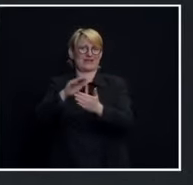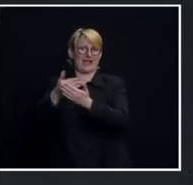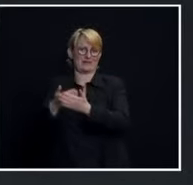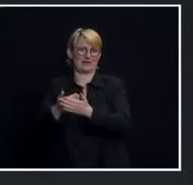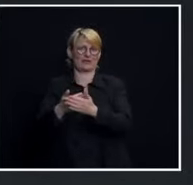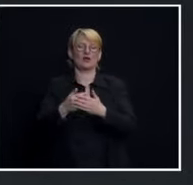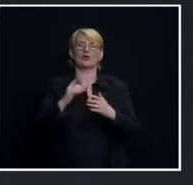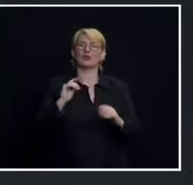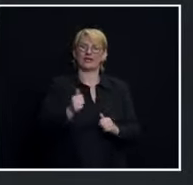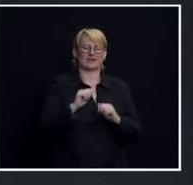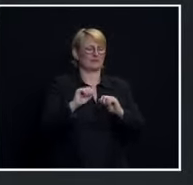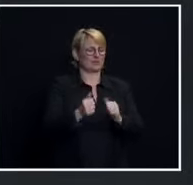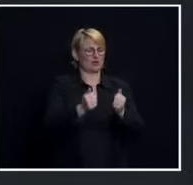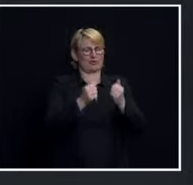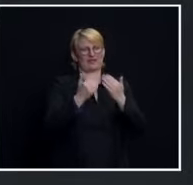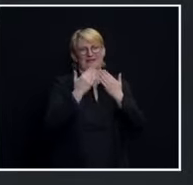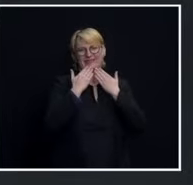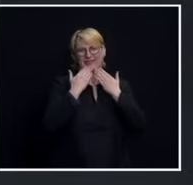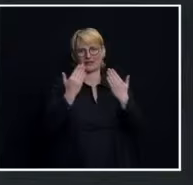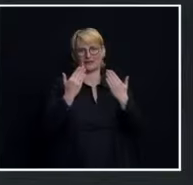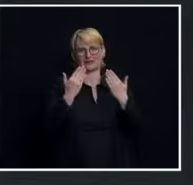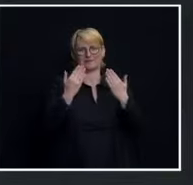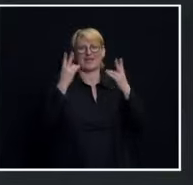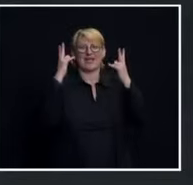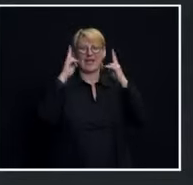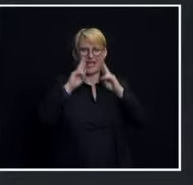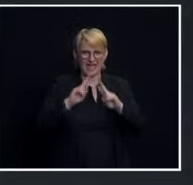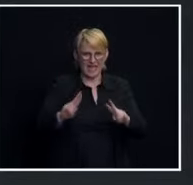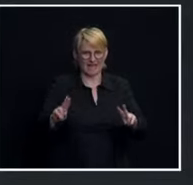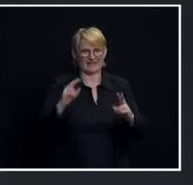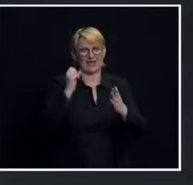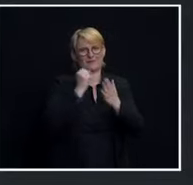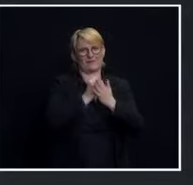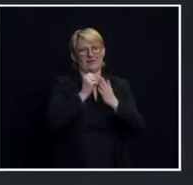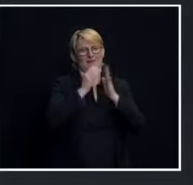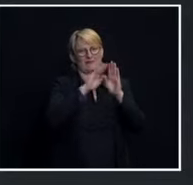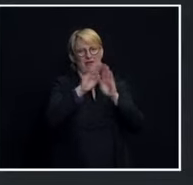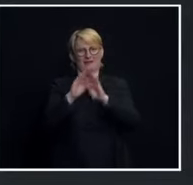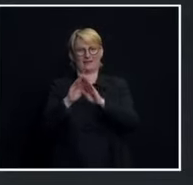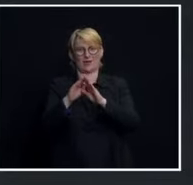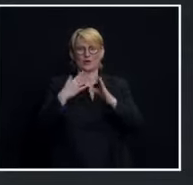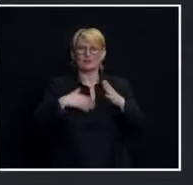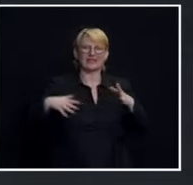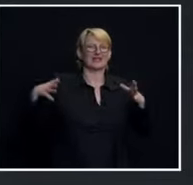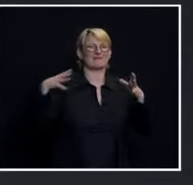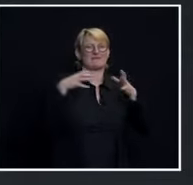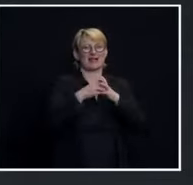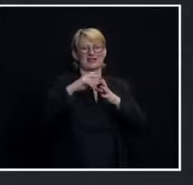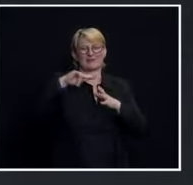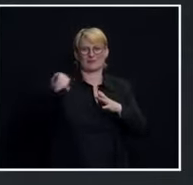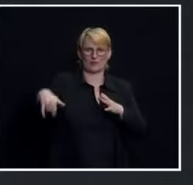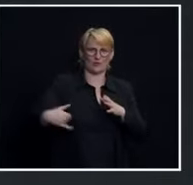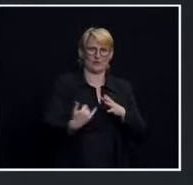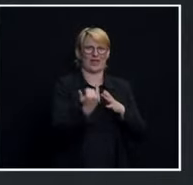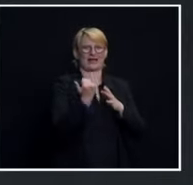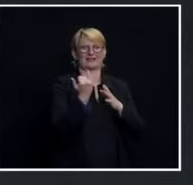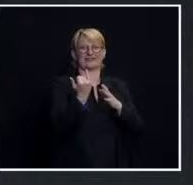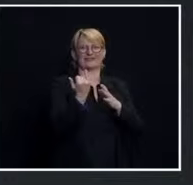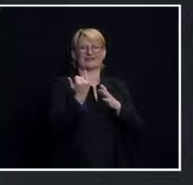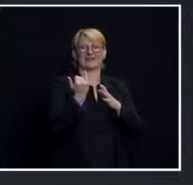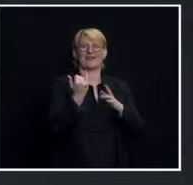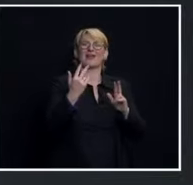ganz besonderen Dank an die ehrenamtlichen Patinnen und Paten, die unser gemeinsames Projekt im wahrsten Sinne des